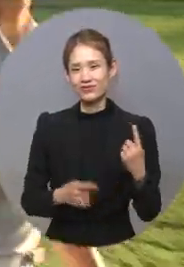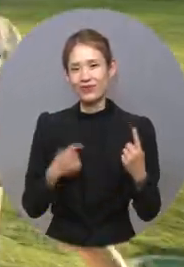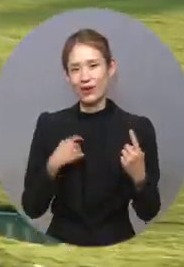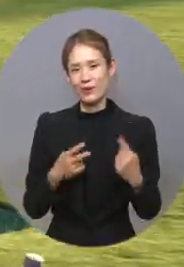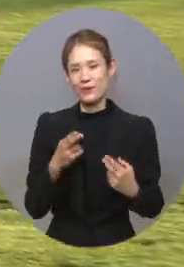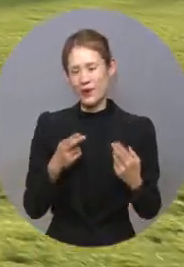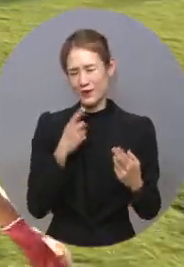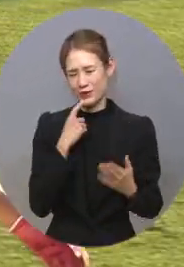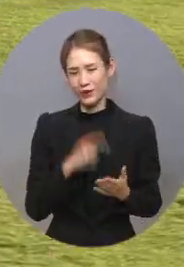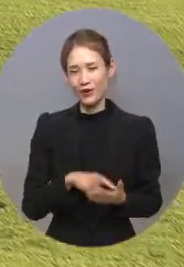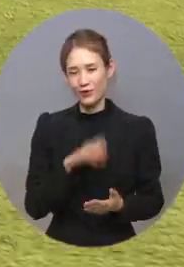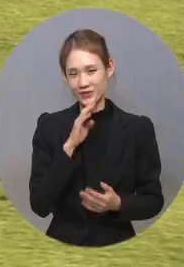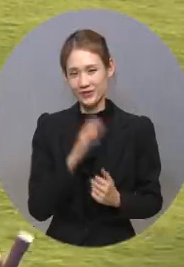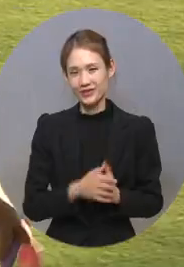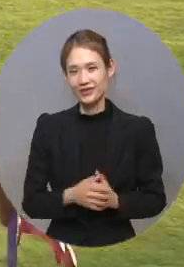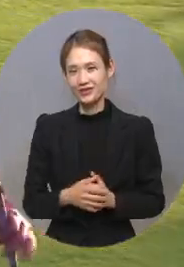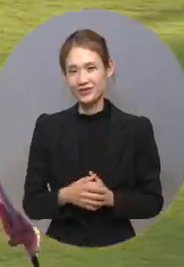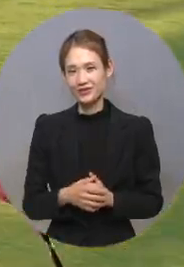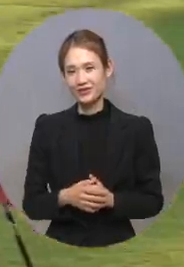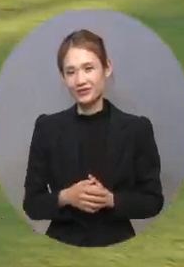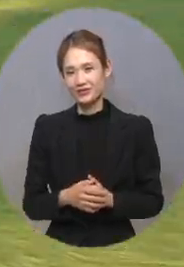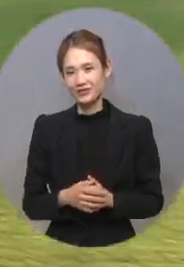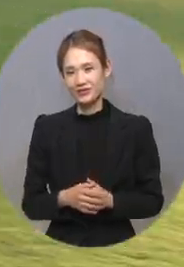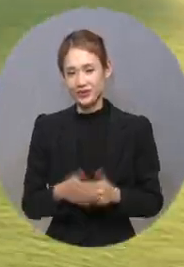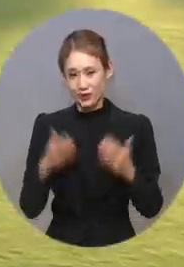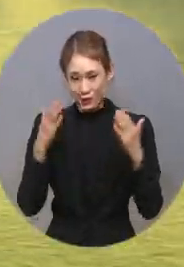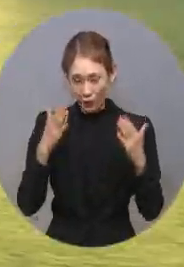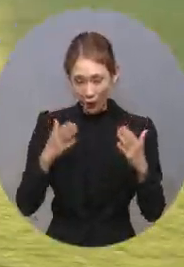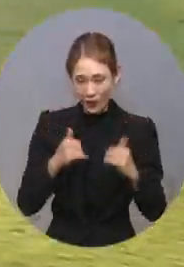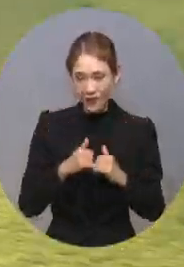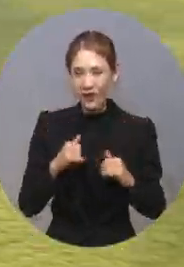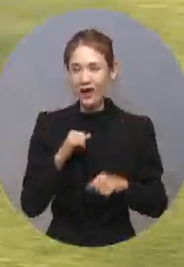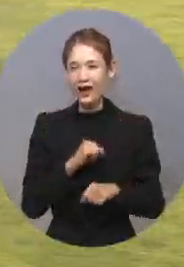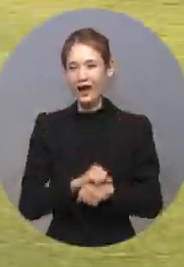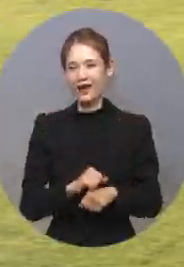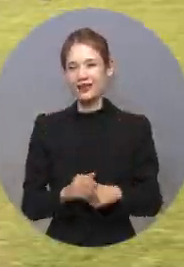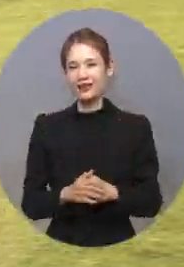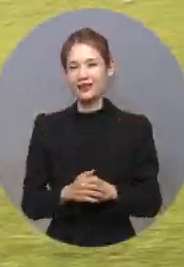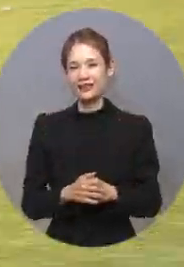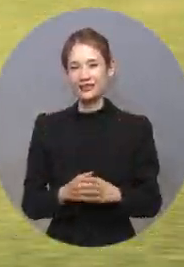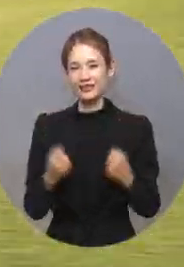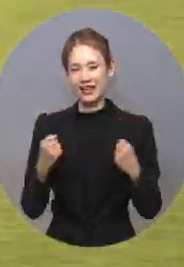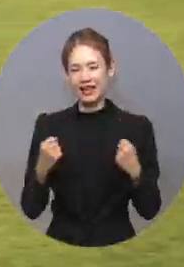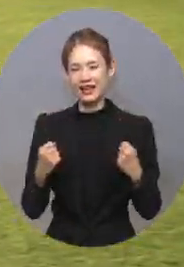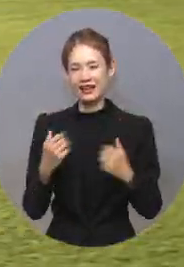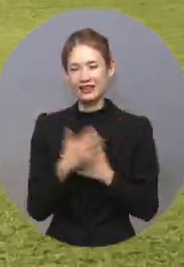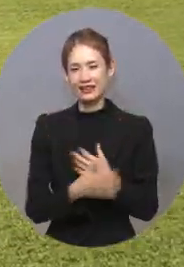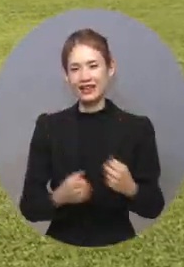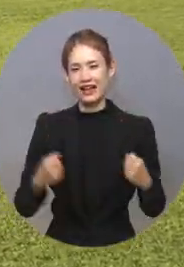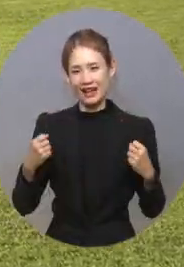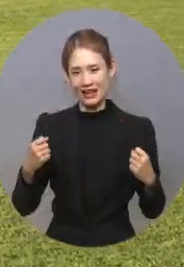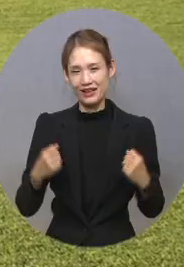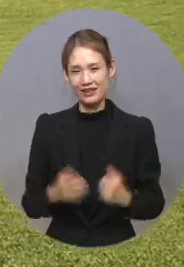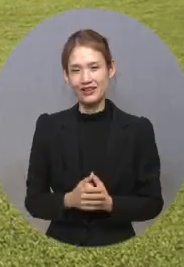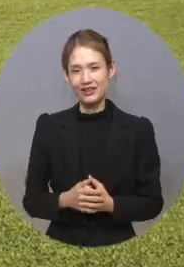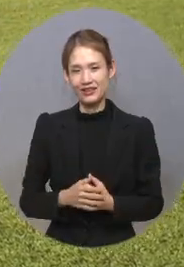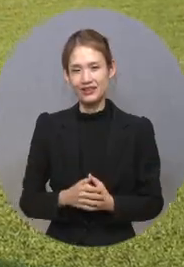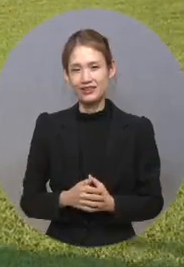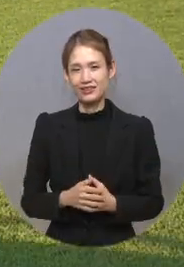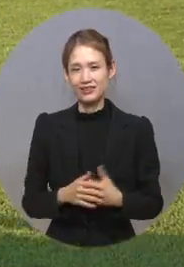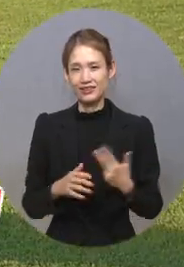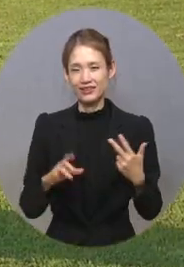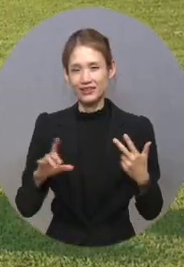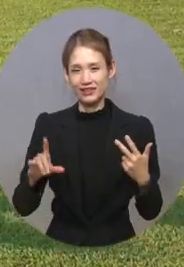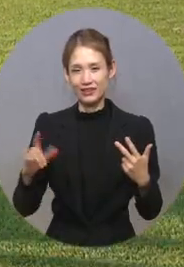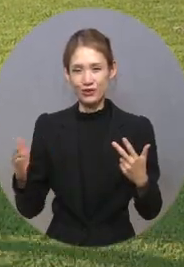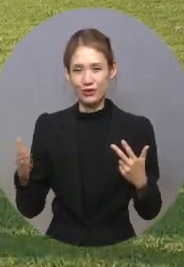말이야. 아니, 이렇게 집중을 잘하는 사람들 말이야. 체력이 참. 체력이. 7일에 풀